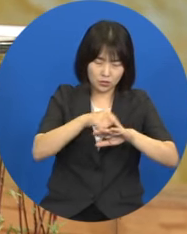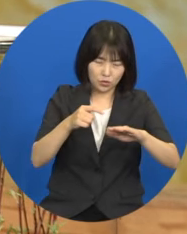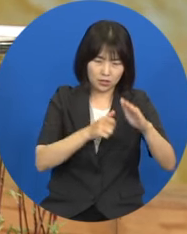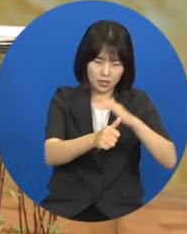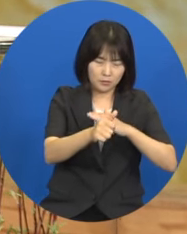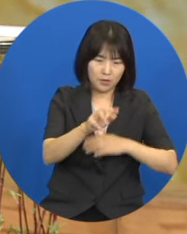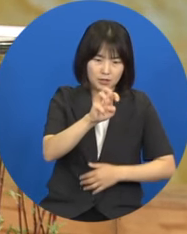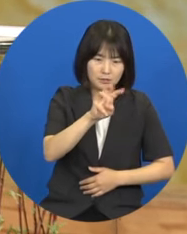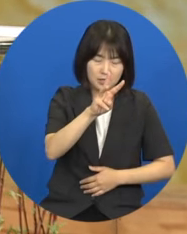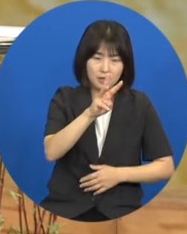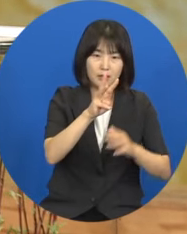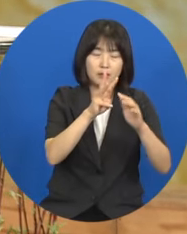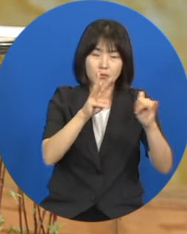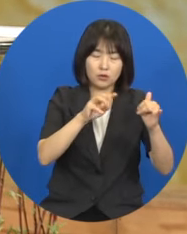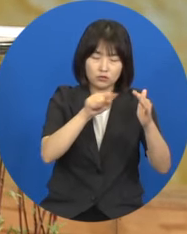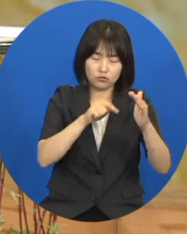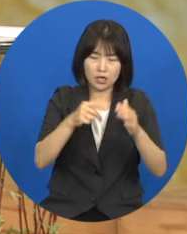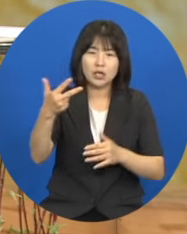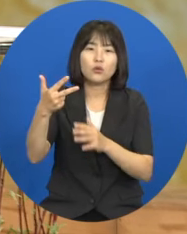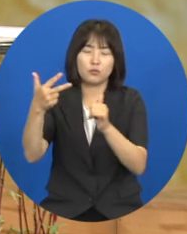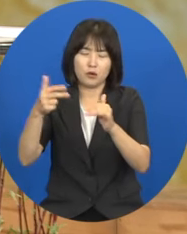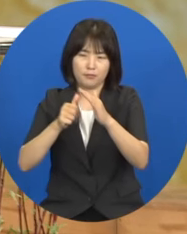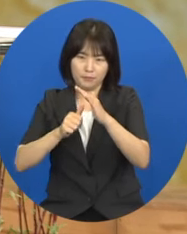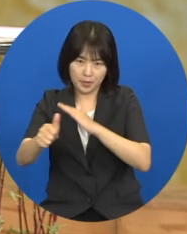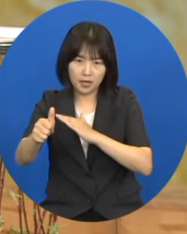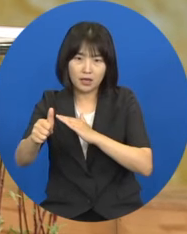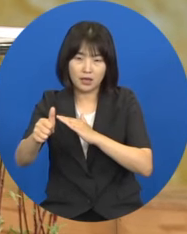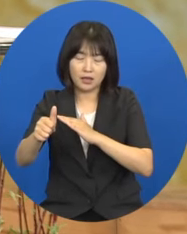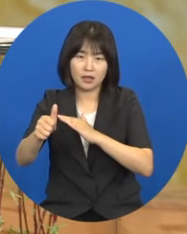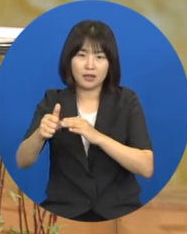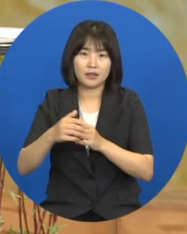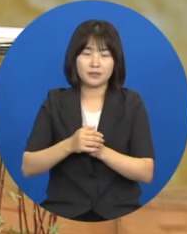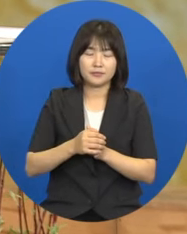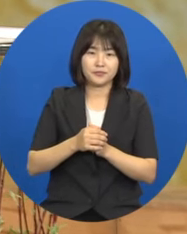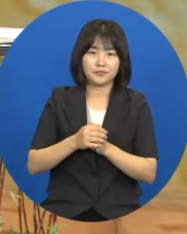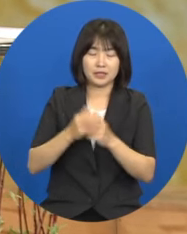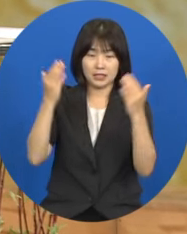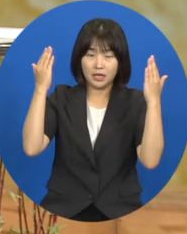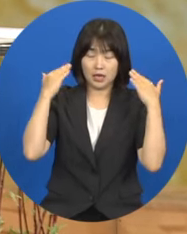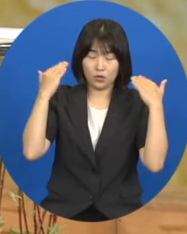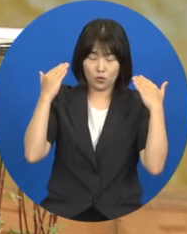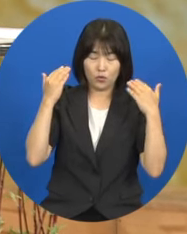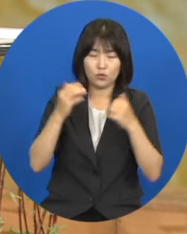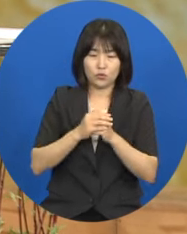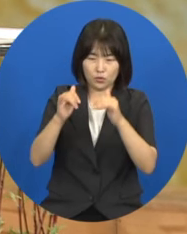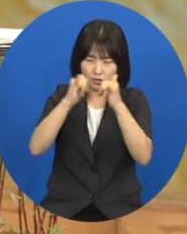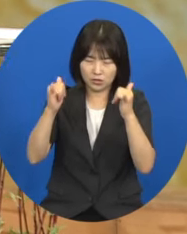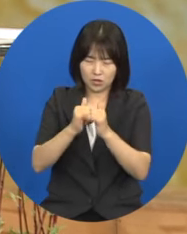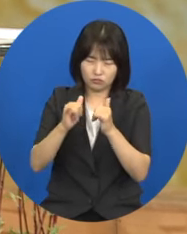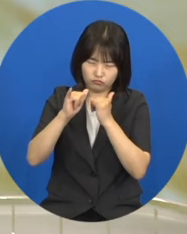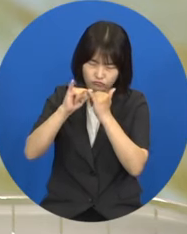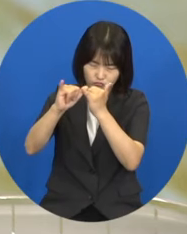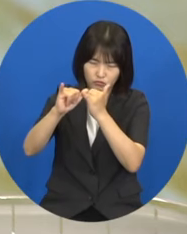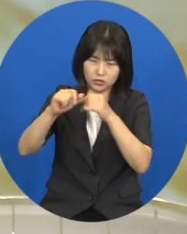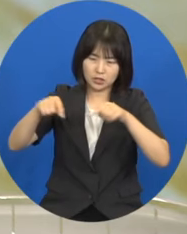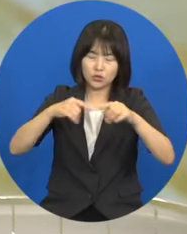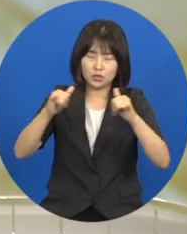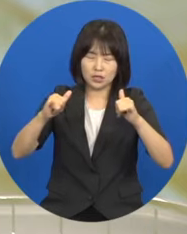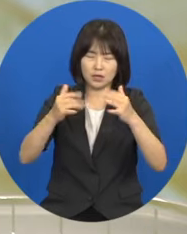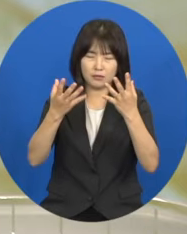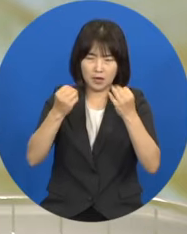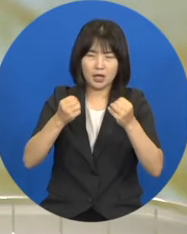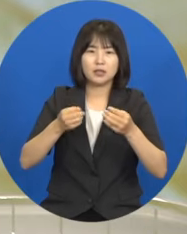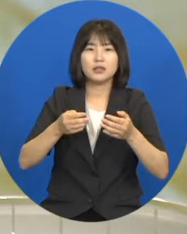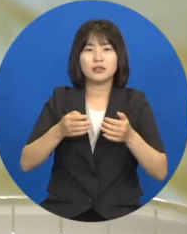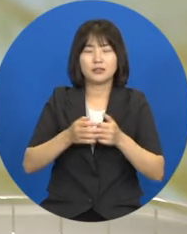학교이고 그 밖에 사회와 교회의 지도자를, 훌륭한 지도자를 많이 배출한 학교입니다. 저도